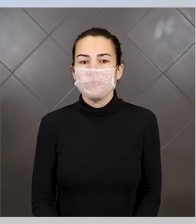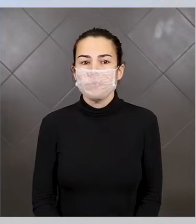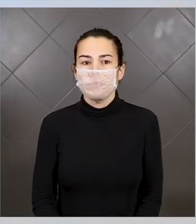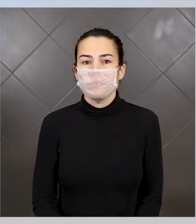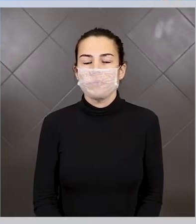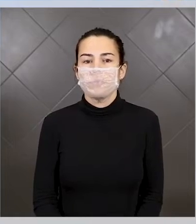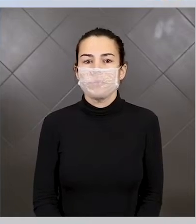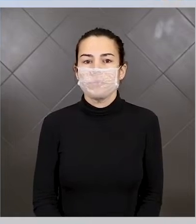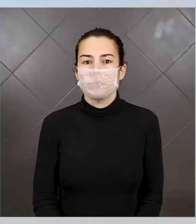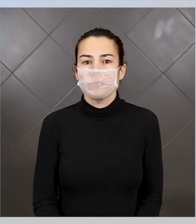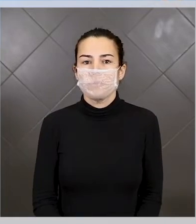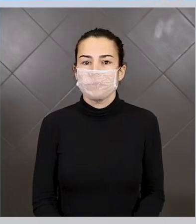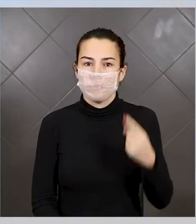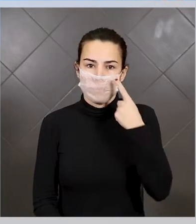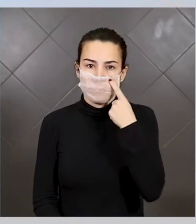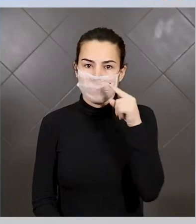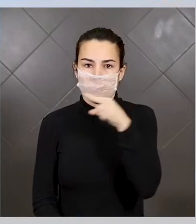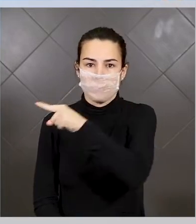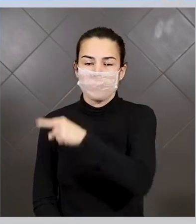folletín.